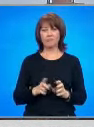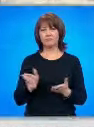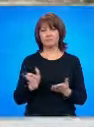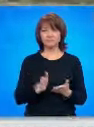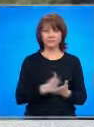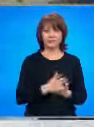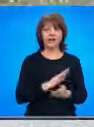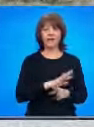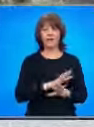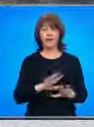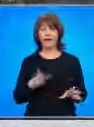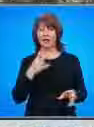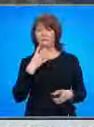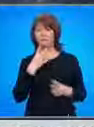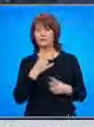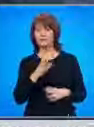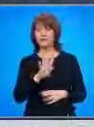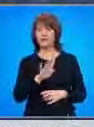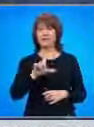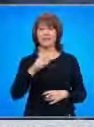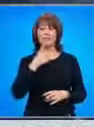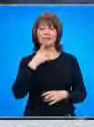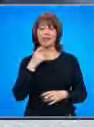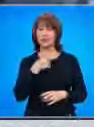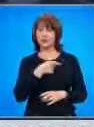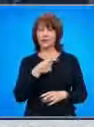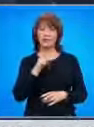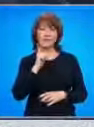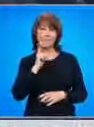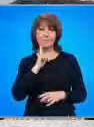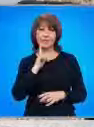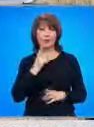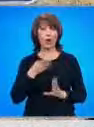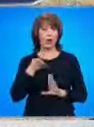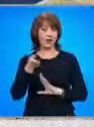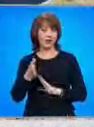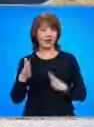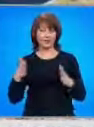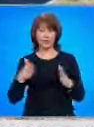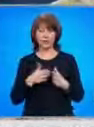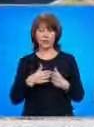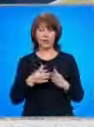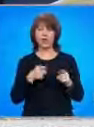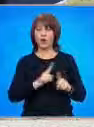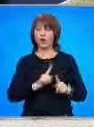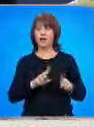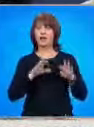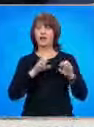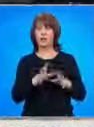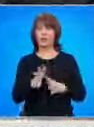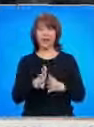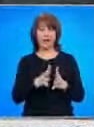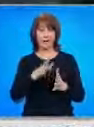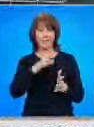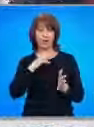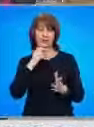до 47-годишния Красимир, който е вероятният подпалвач. Отивайки до дома му, той не допуска органите на реда и